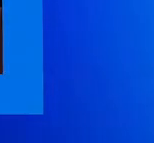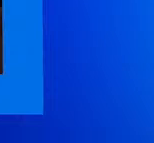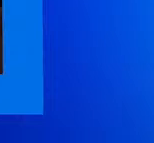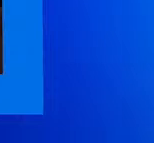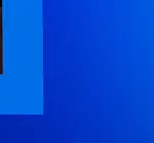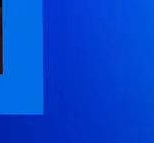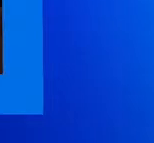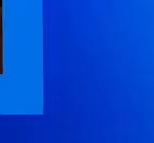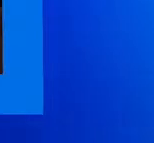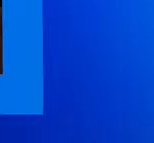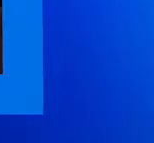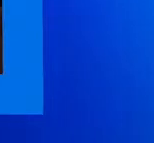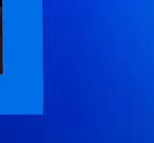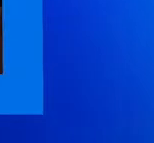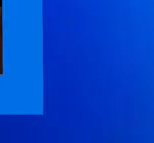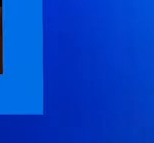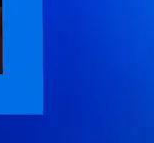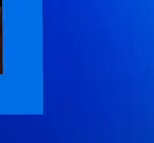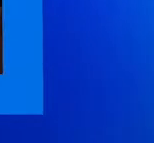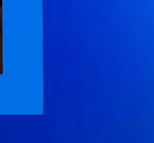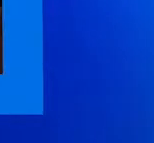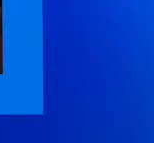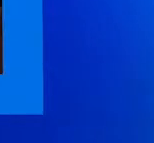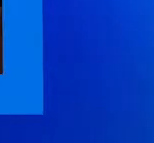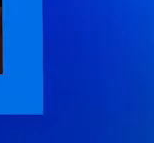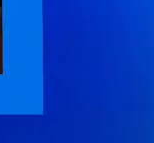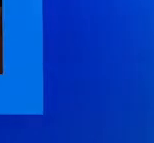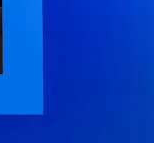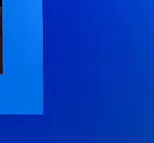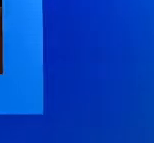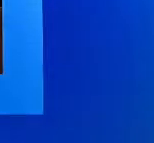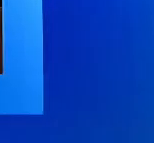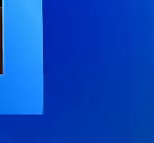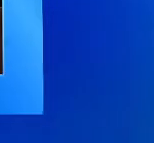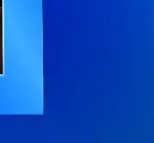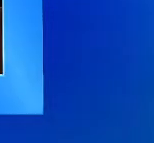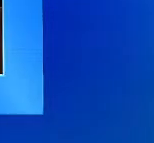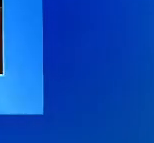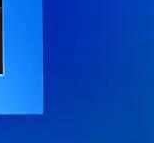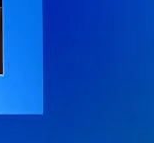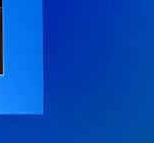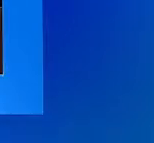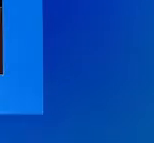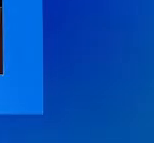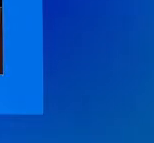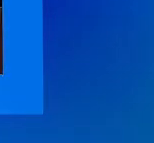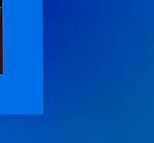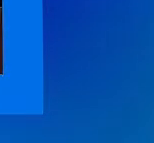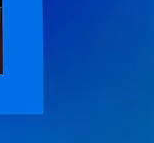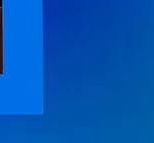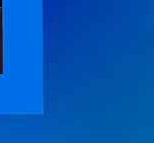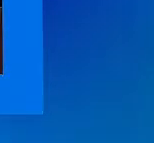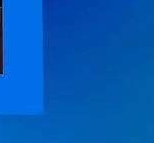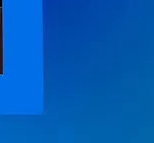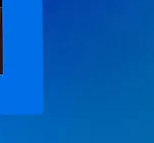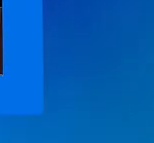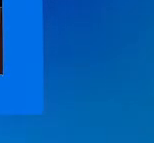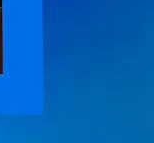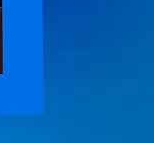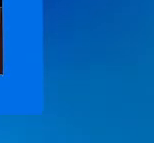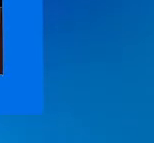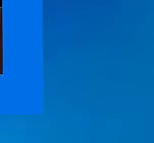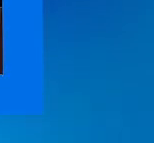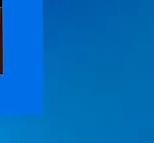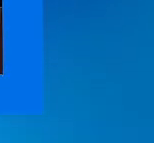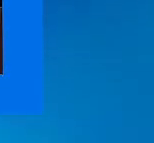nouveau vêtement vêtement de feu vous vous vous viendrez avec